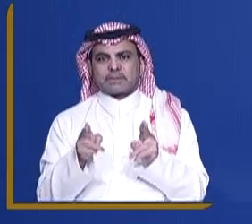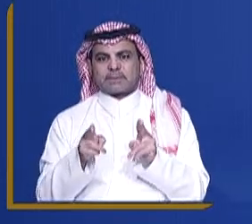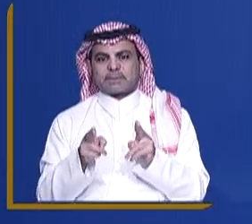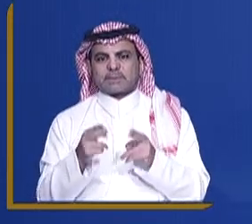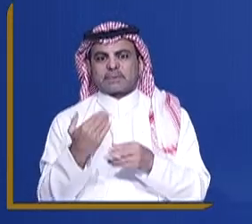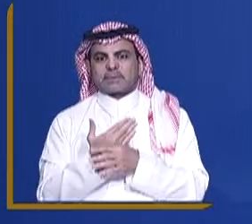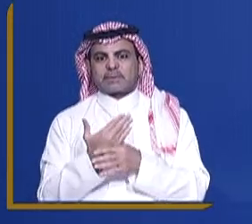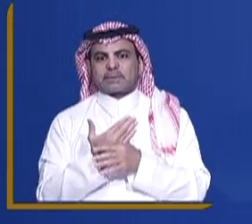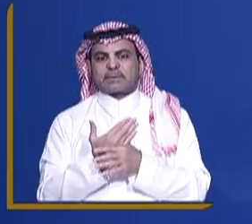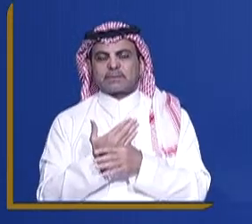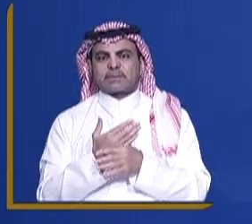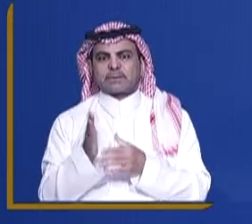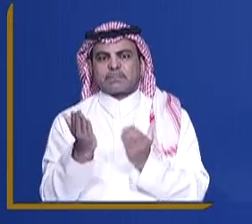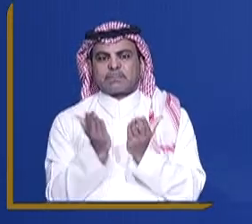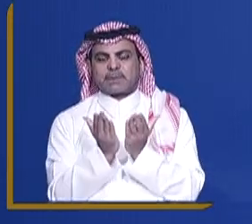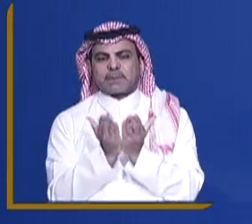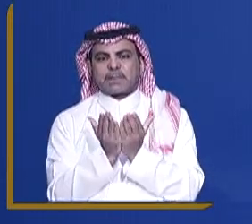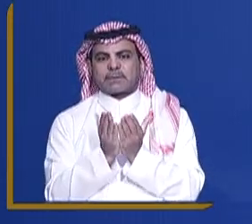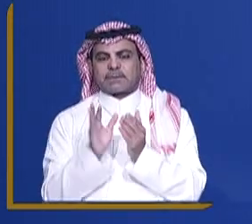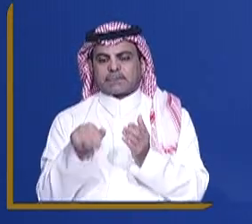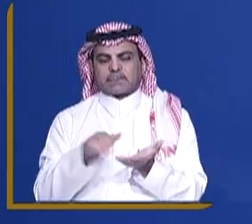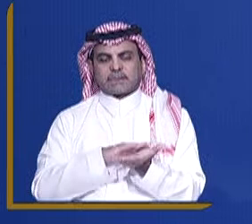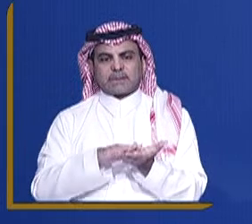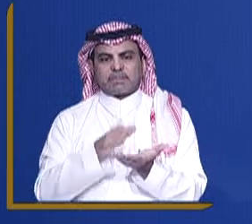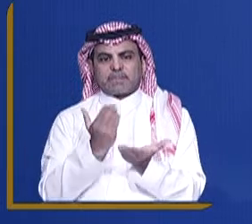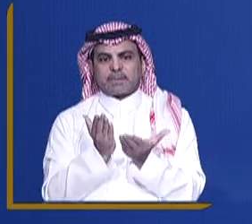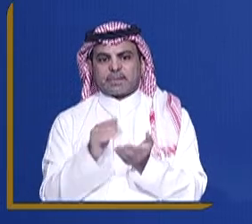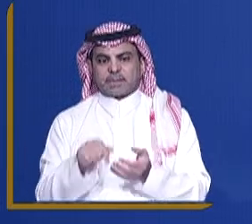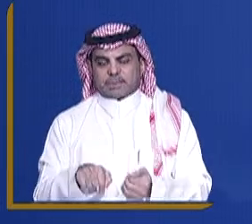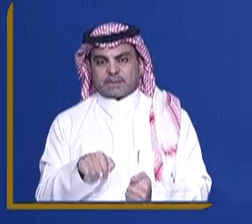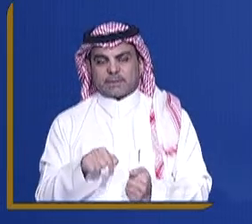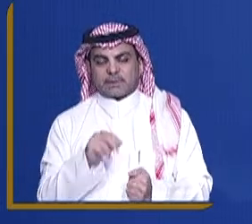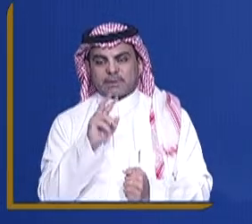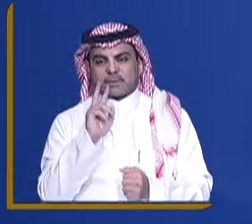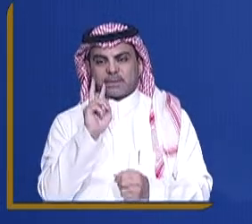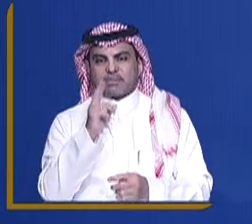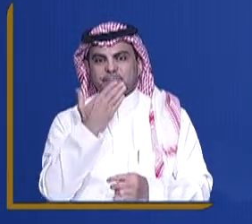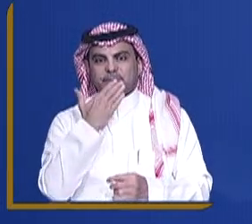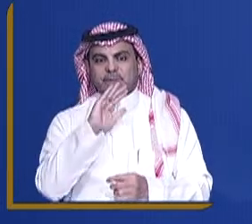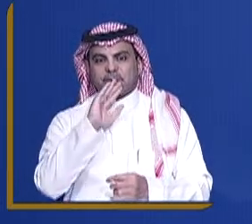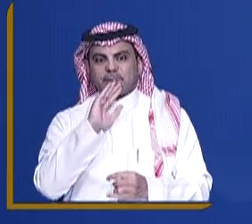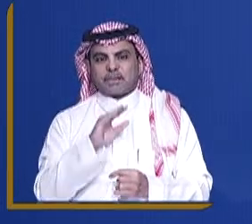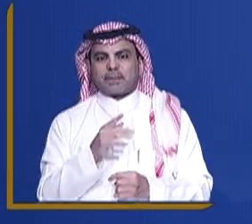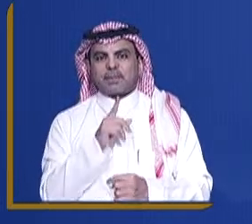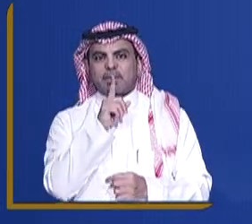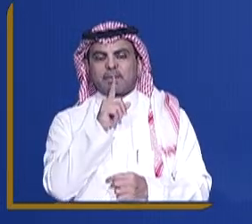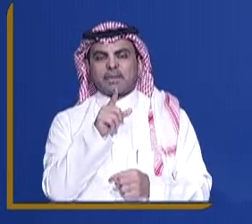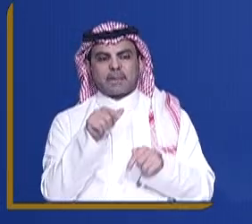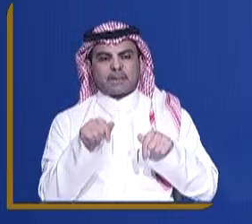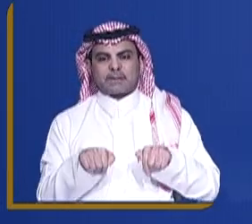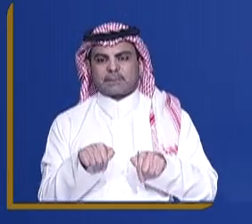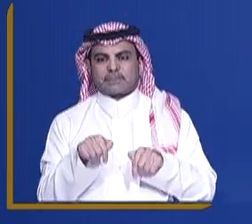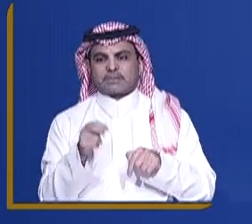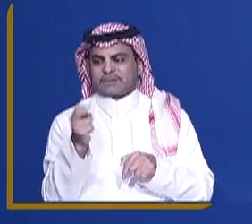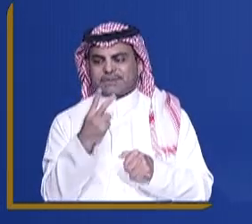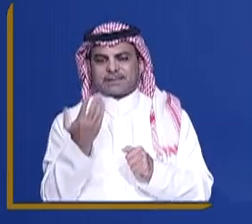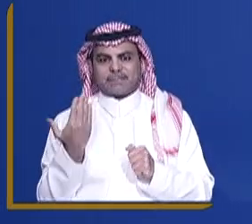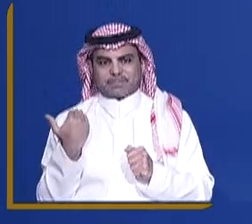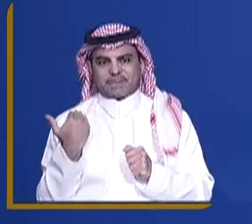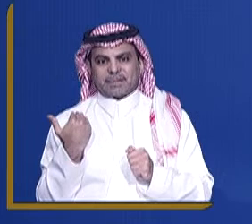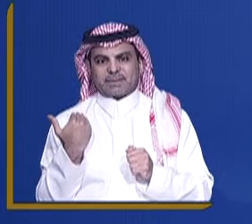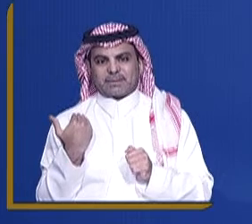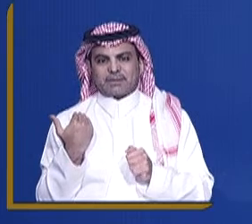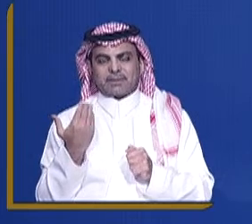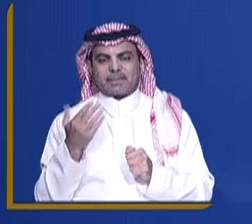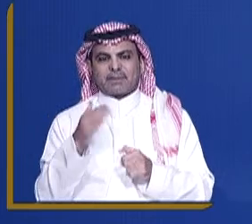وخط أساس لوضع المدارس في الوضع الحالي. وأعتقد الآن الحمد لله يعني خلال فقط الشهرين الماضيات أكثر